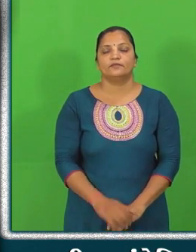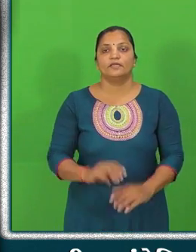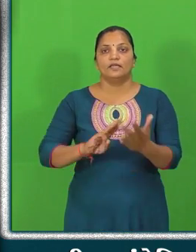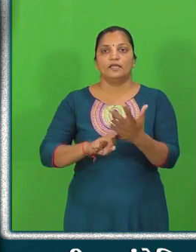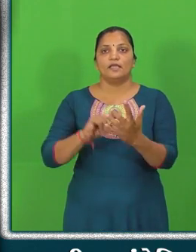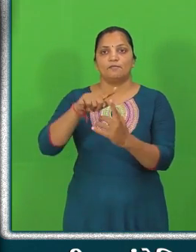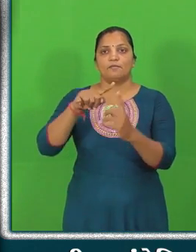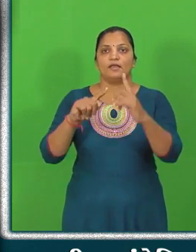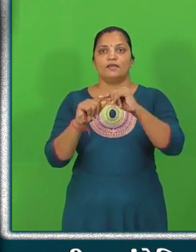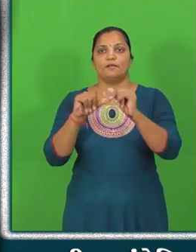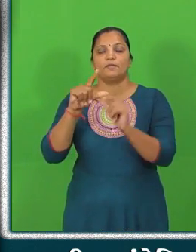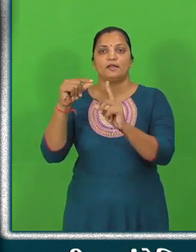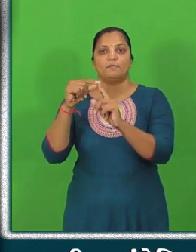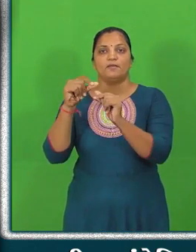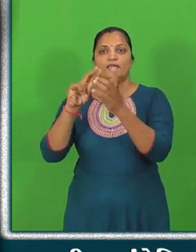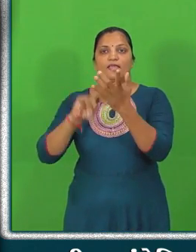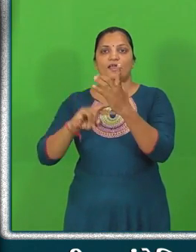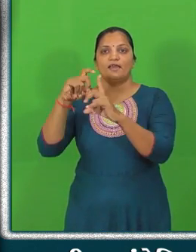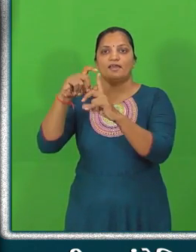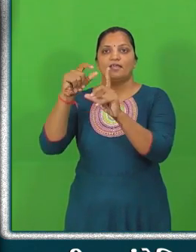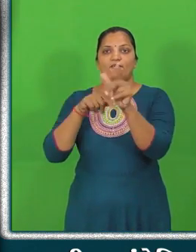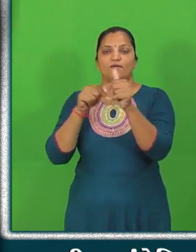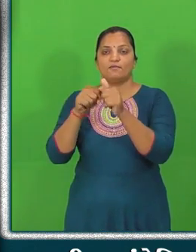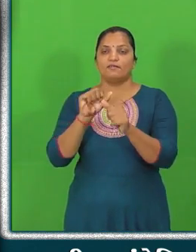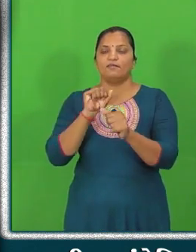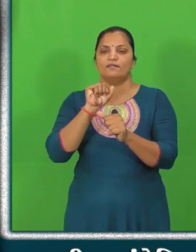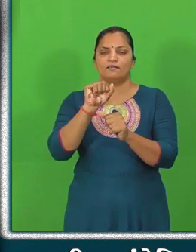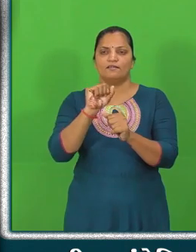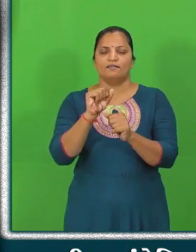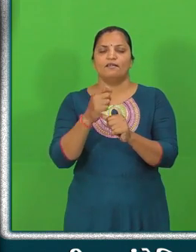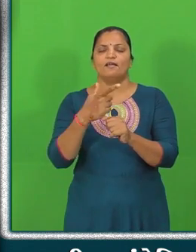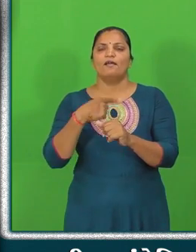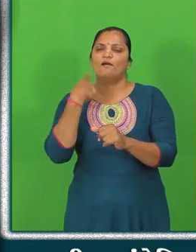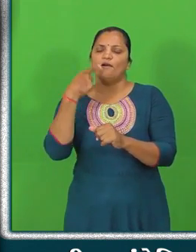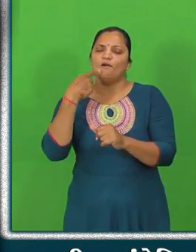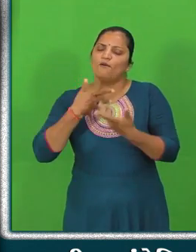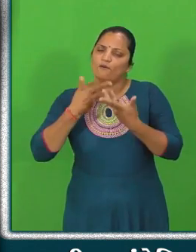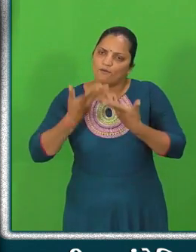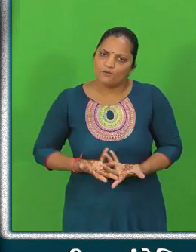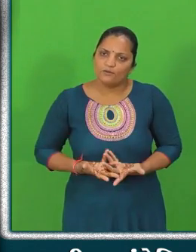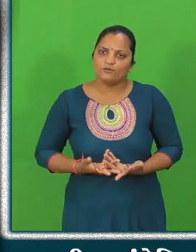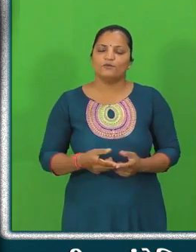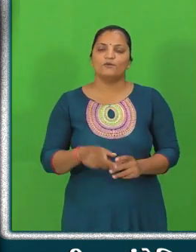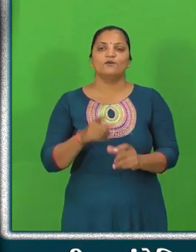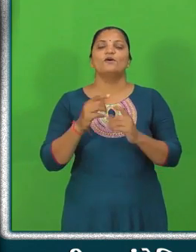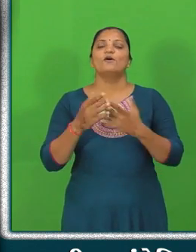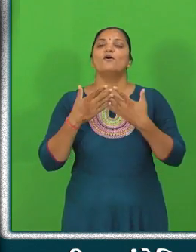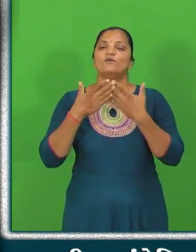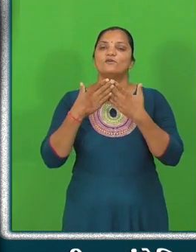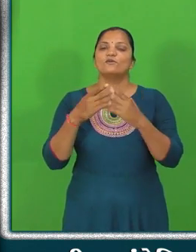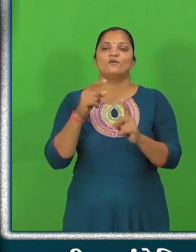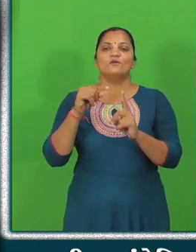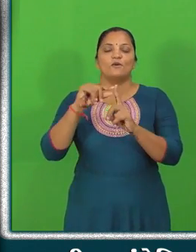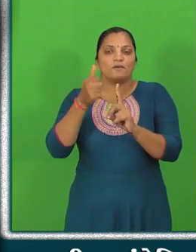આ મિત્તલ પંડ્યા કોણ છે, મિત્તલ પંડ્યા હું છું, એક હાઈસ્કૂલના શિક્ષક અને આચાર્ય છું,